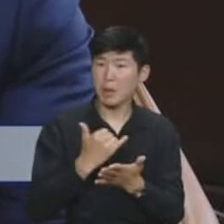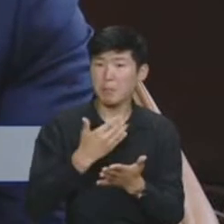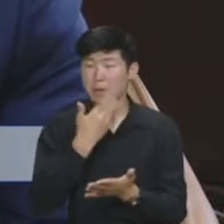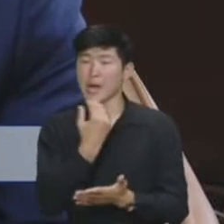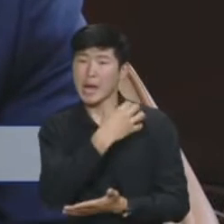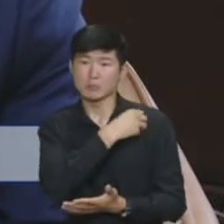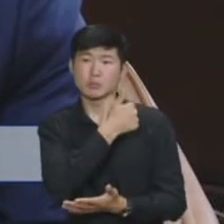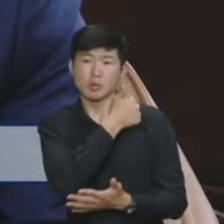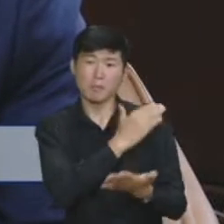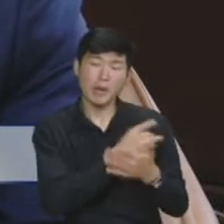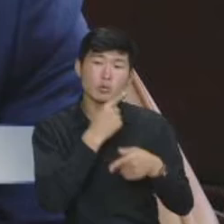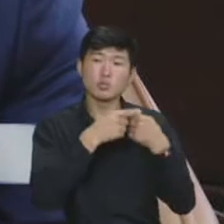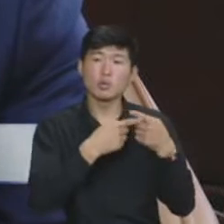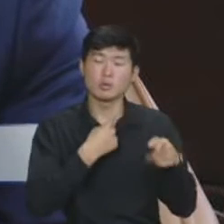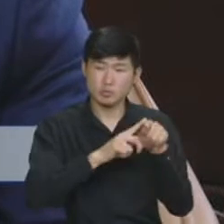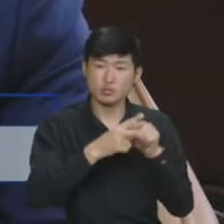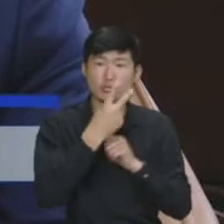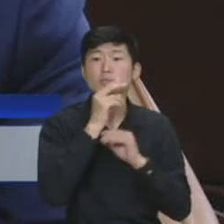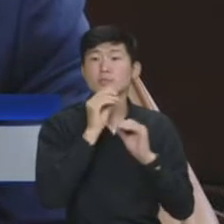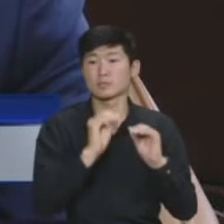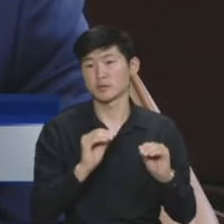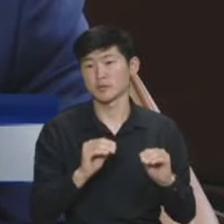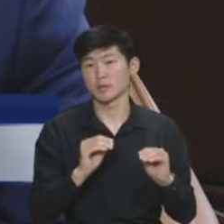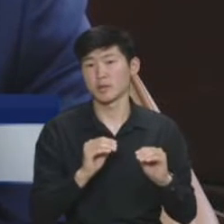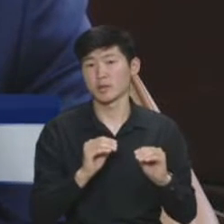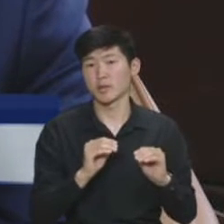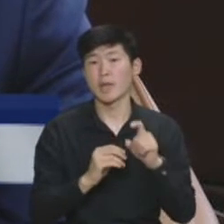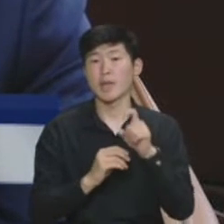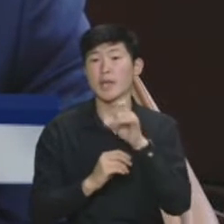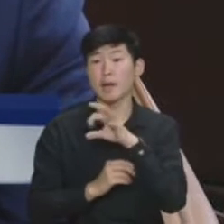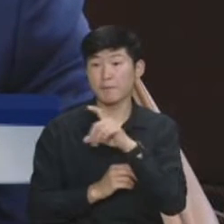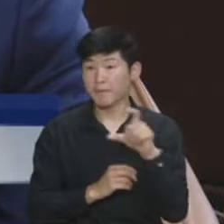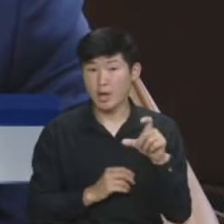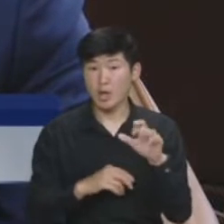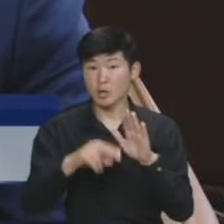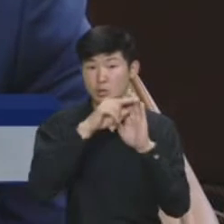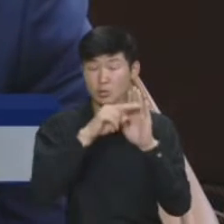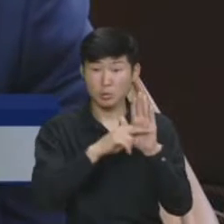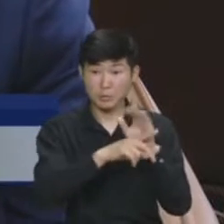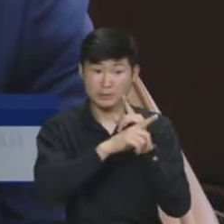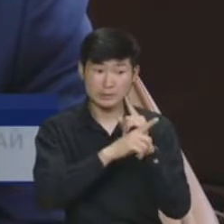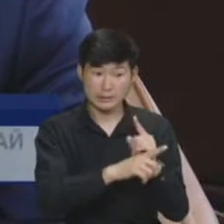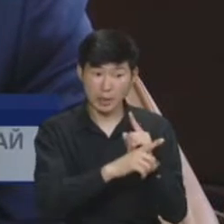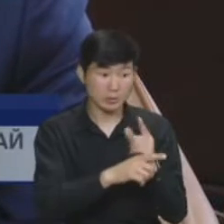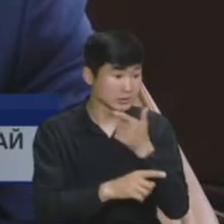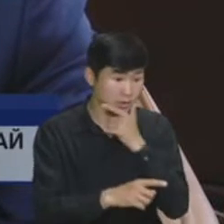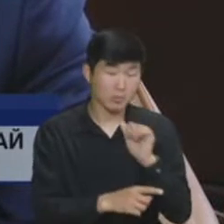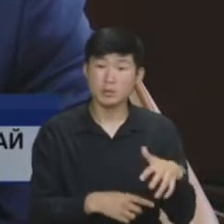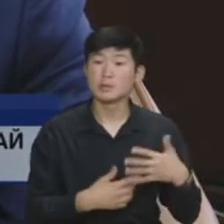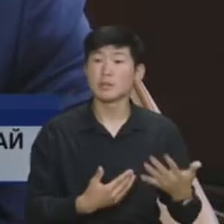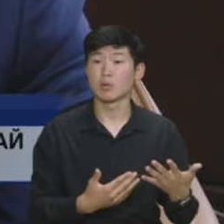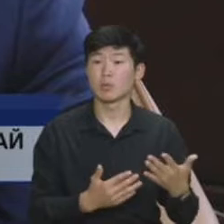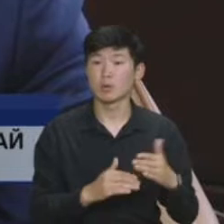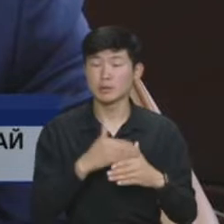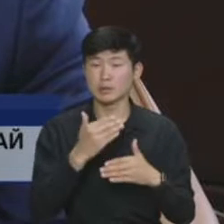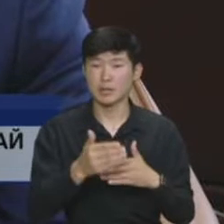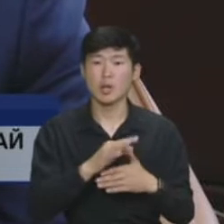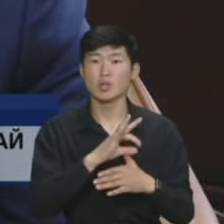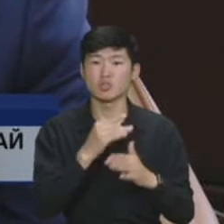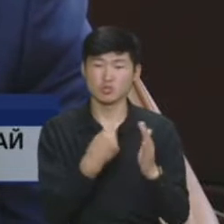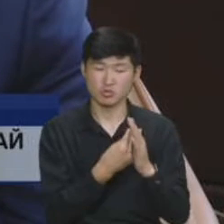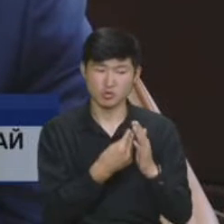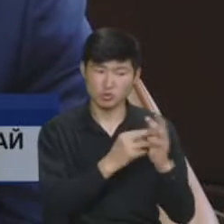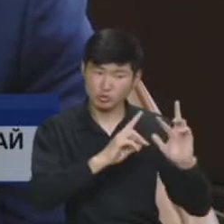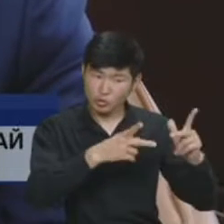нар бас шинжилгээ хийн л дээ. Яг одоо дүн шинжилгээ хийн. Хэрвээ олон улсын стандарт хүрэхгүй бол бас дараач алхам одоо арга хэмжээнд